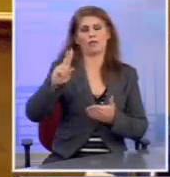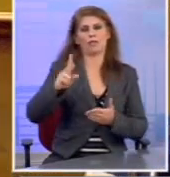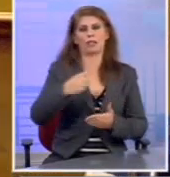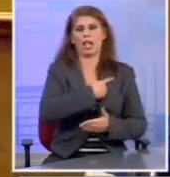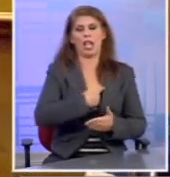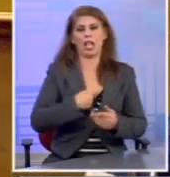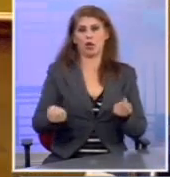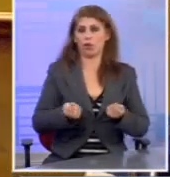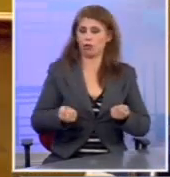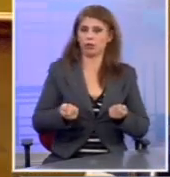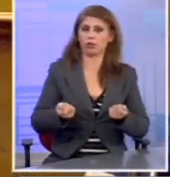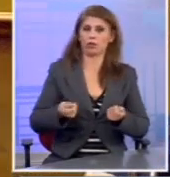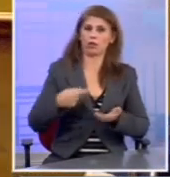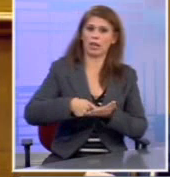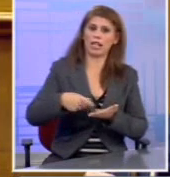εισφορών.